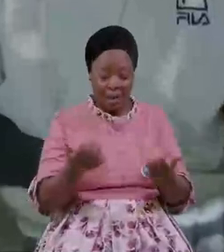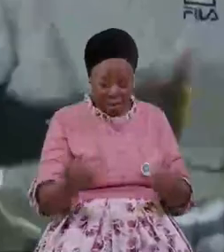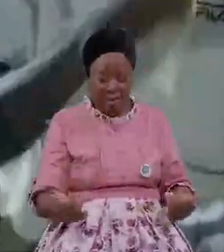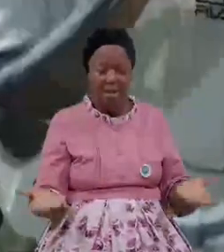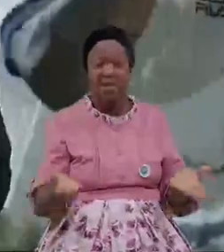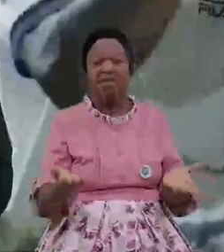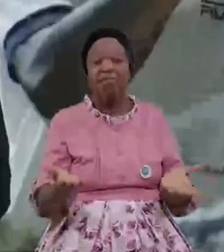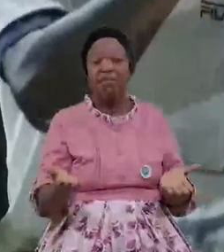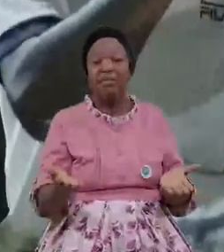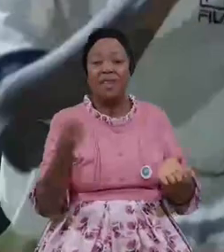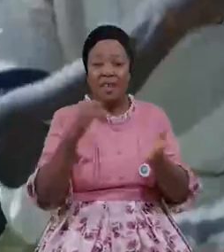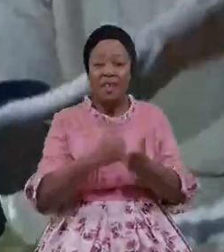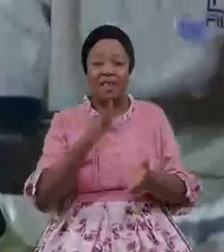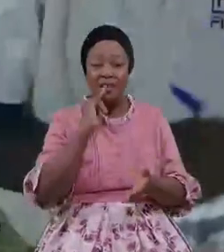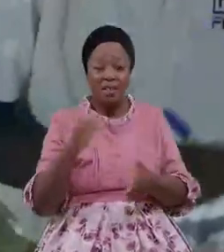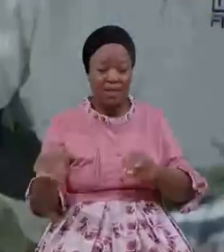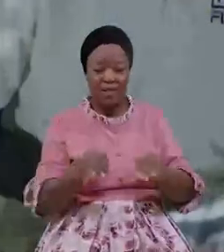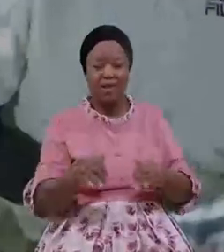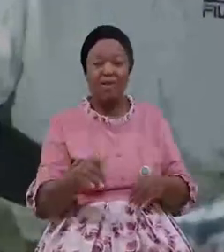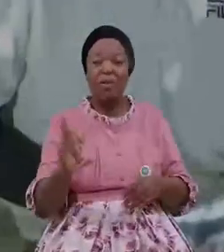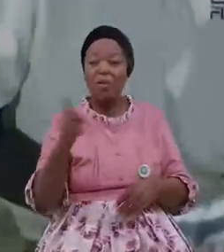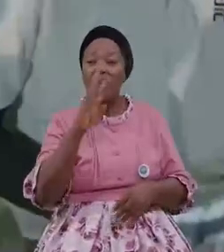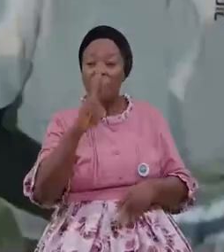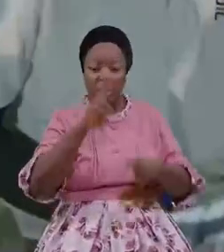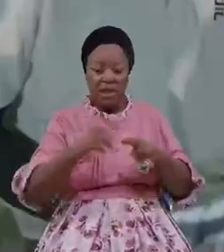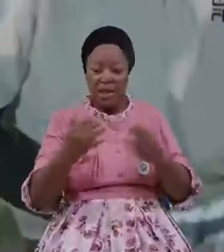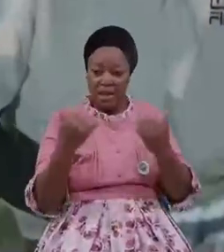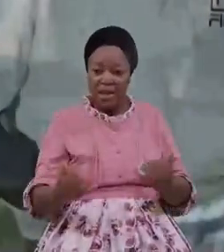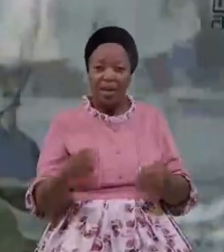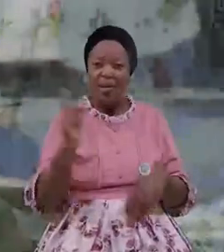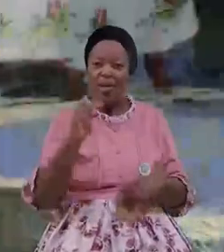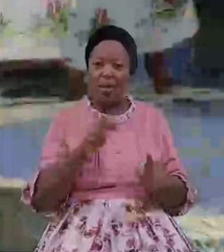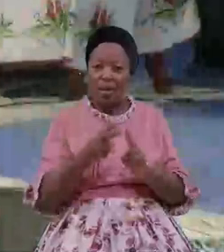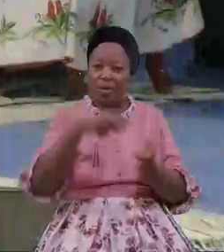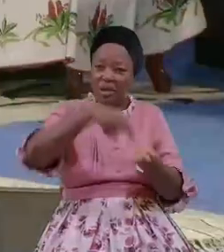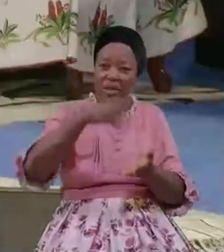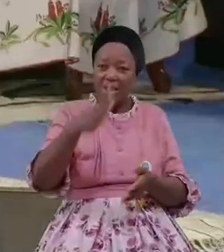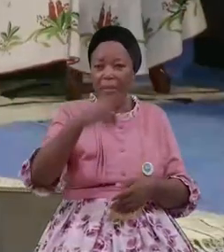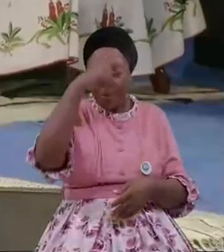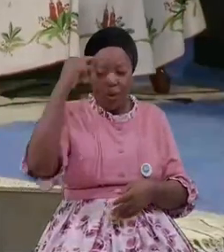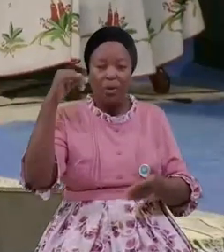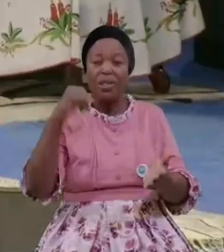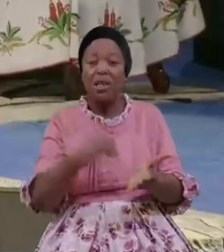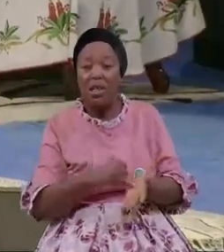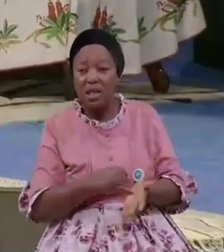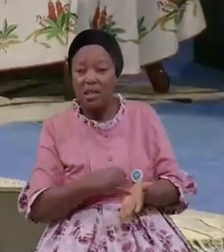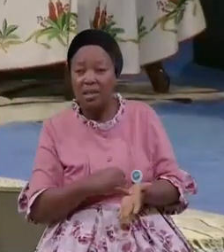ici c'est fait pendant que vous êtes assis ou debout là-bas parce